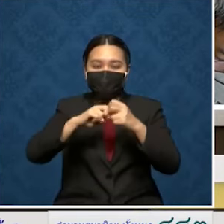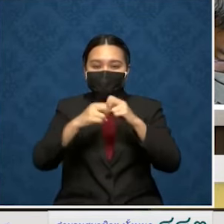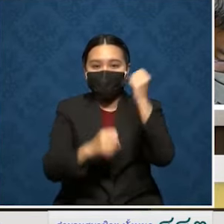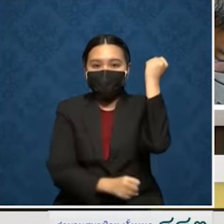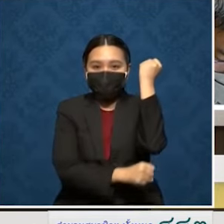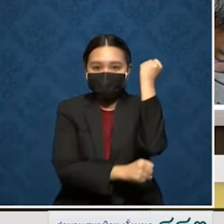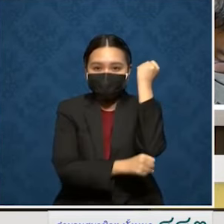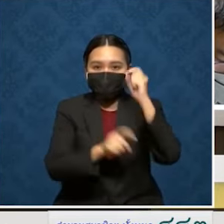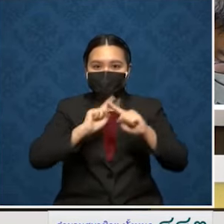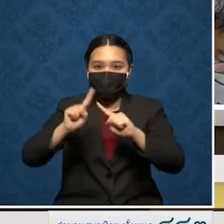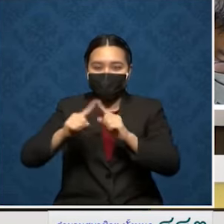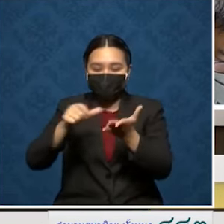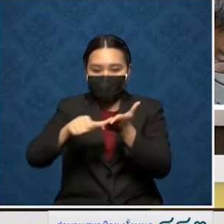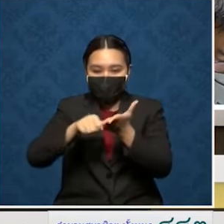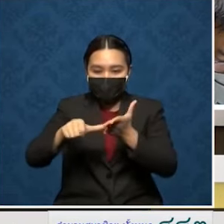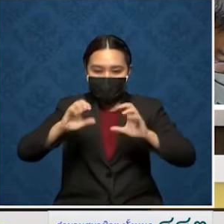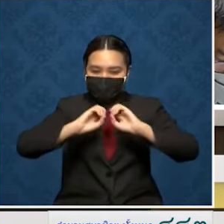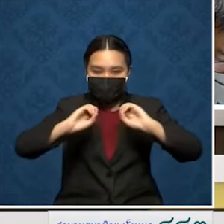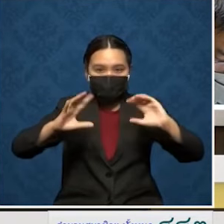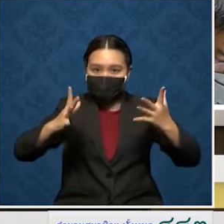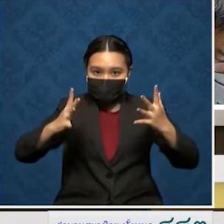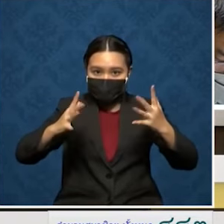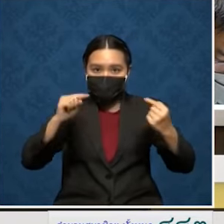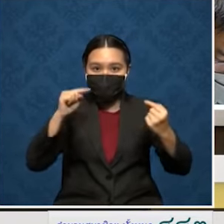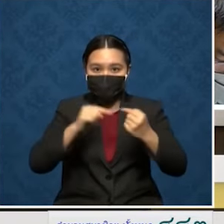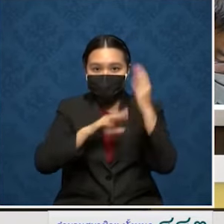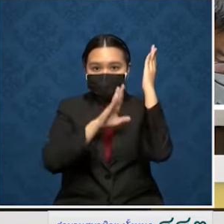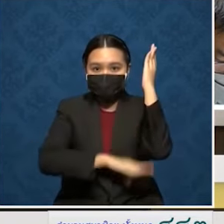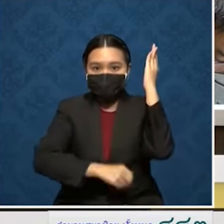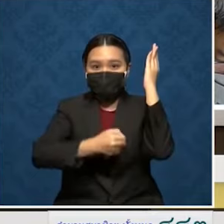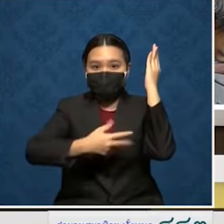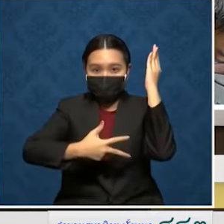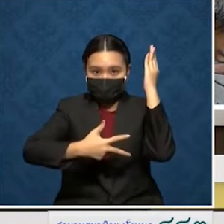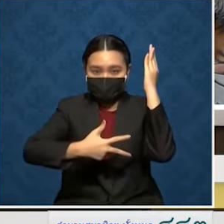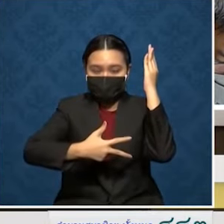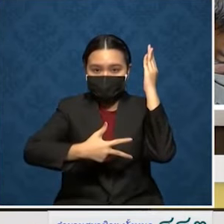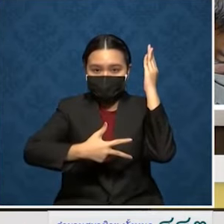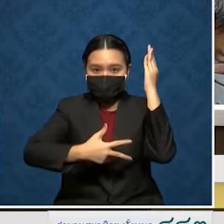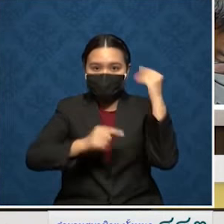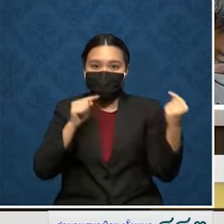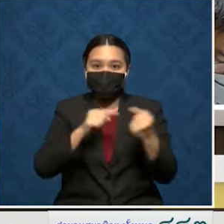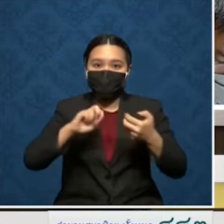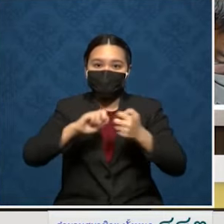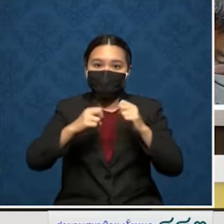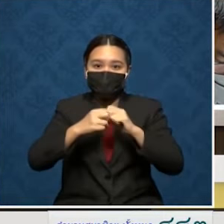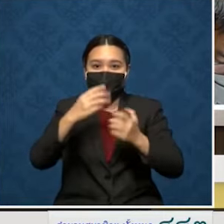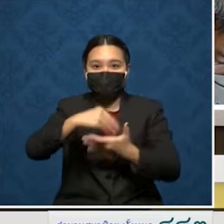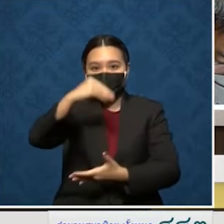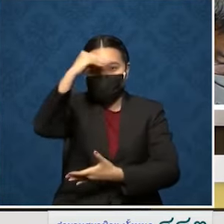ที่เป็นรูปธรรมในพื้นที่3จังหวัดชายแดนภาคใต้ไม่พูดถึงเรื่องของการแก้ปัญหาการศึกษ